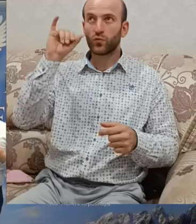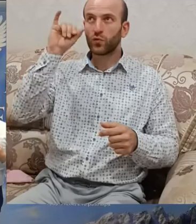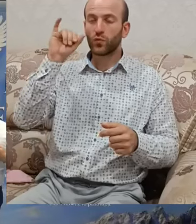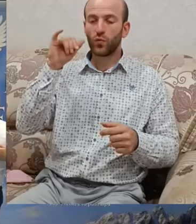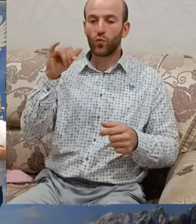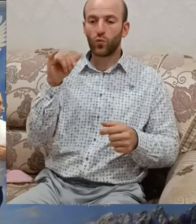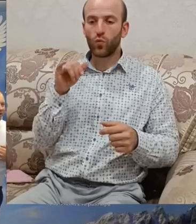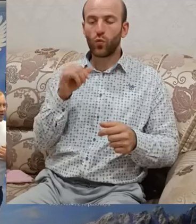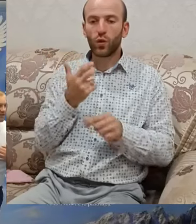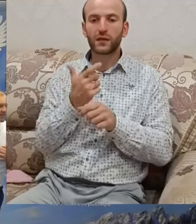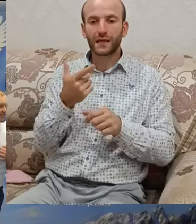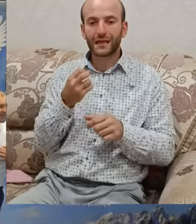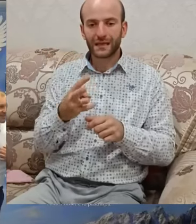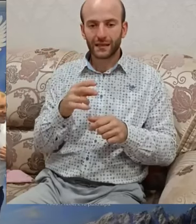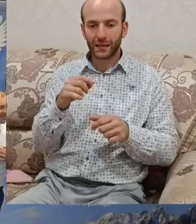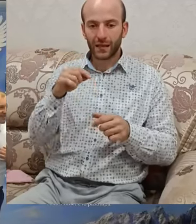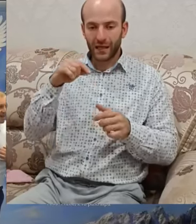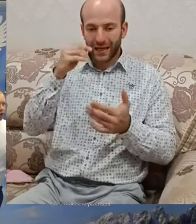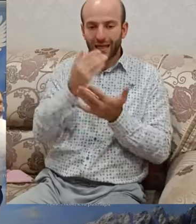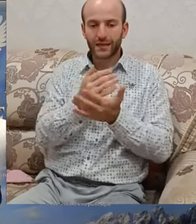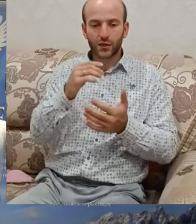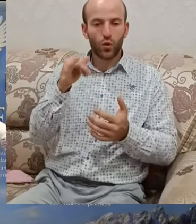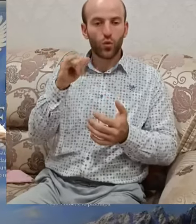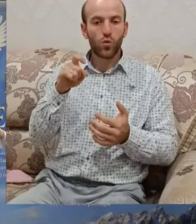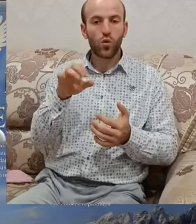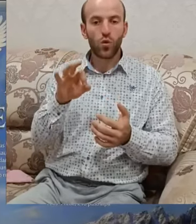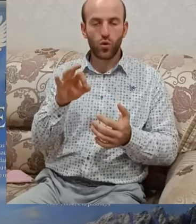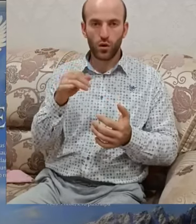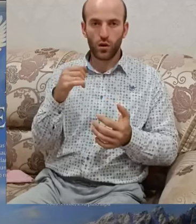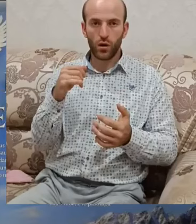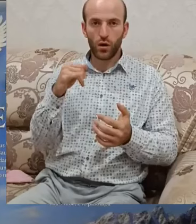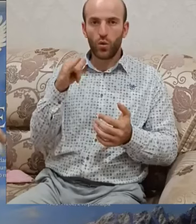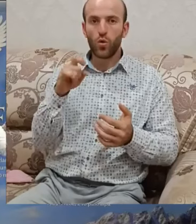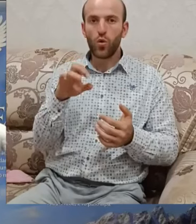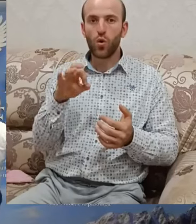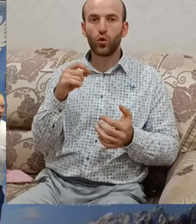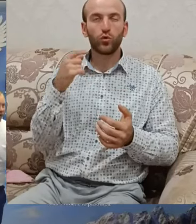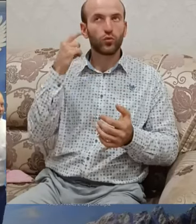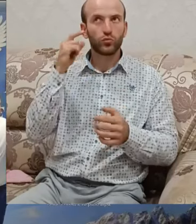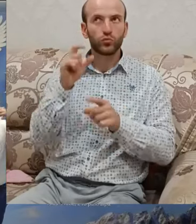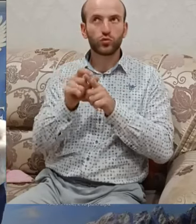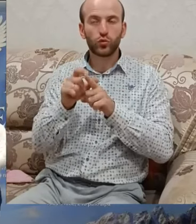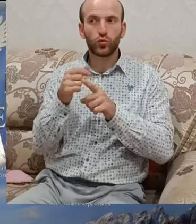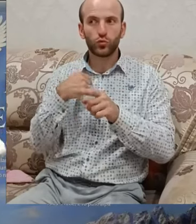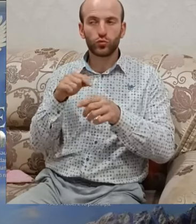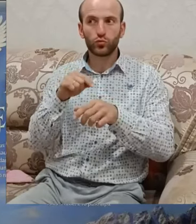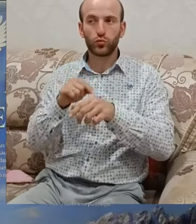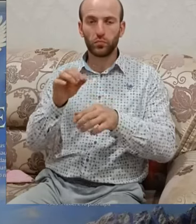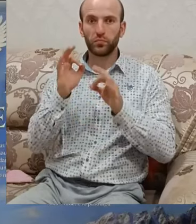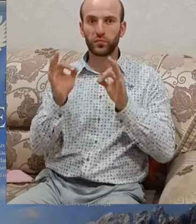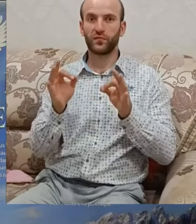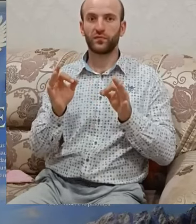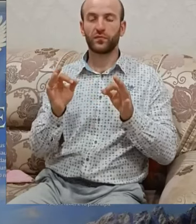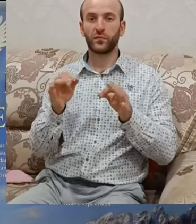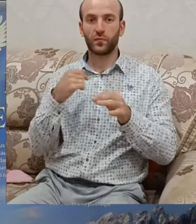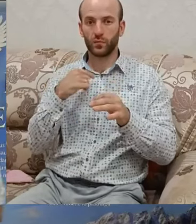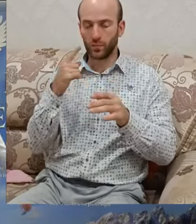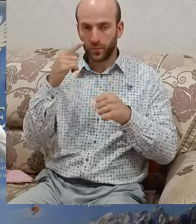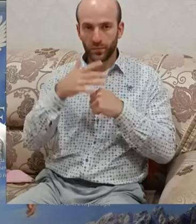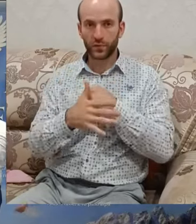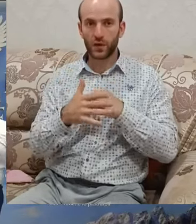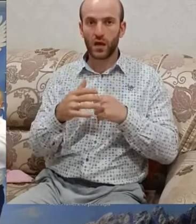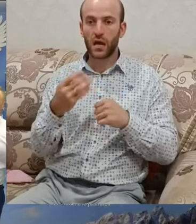это. Жодю ауси. Но ухо слово. Жодис по жодю. Эйлуте по эйлуте. Тейсикле по